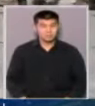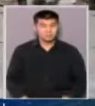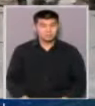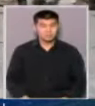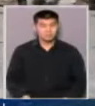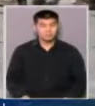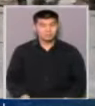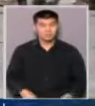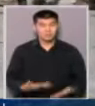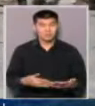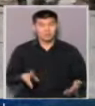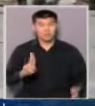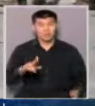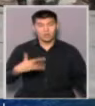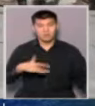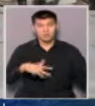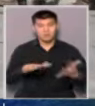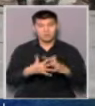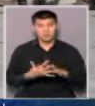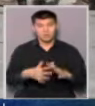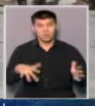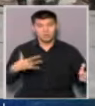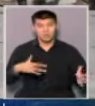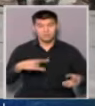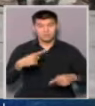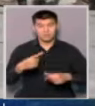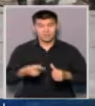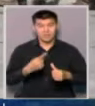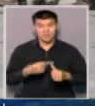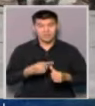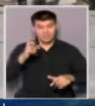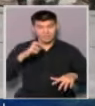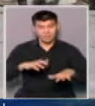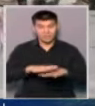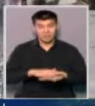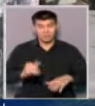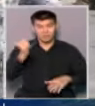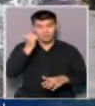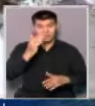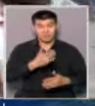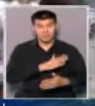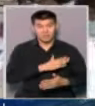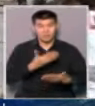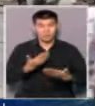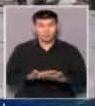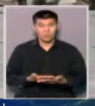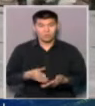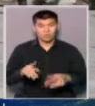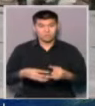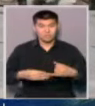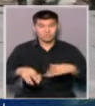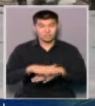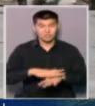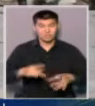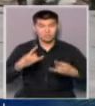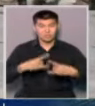Президентіміздің мына біздің Құрманғазы ауданы Құрманғазы бабамыздың атында болғасын жерді оның туыс күнжері жүздері